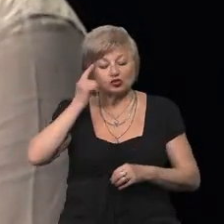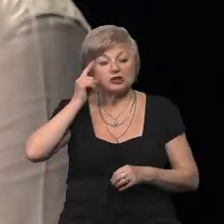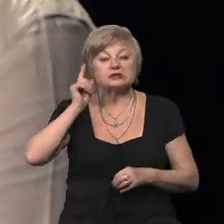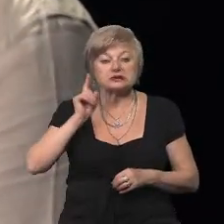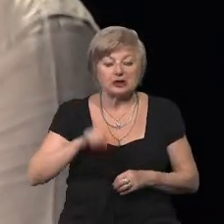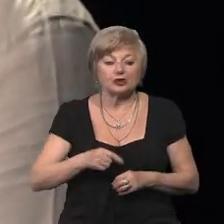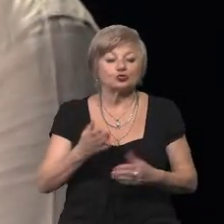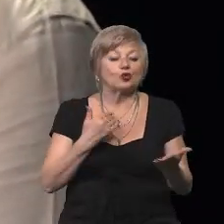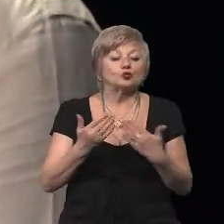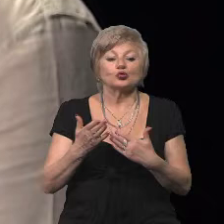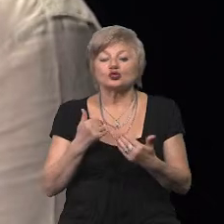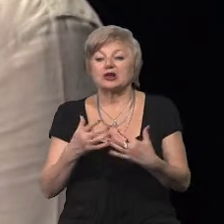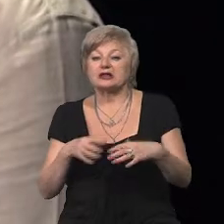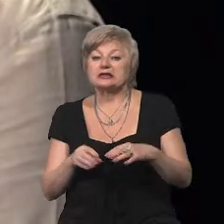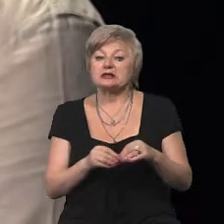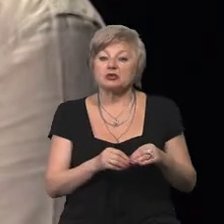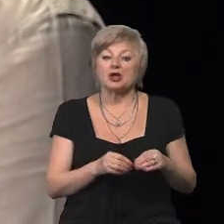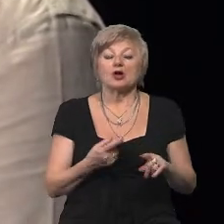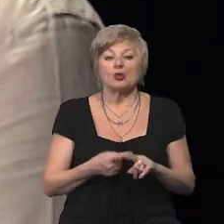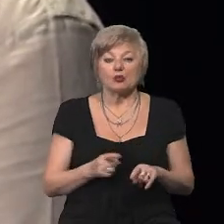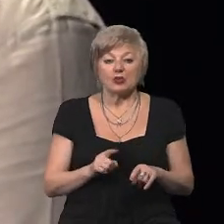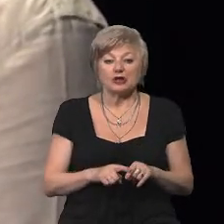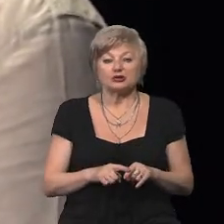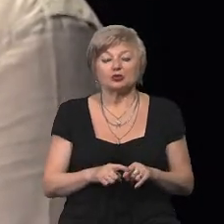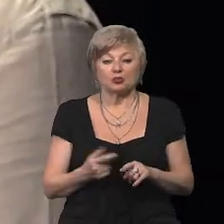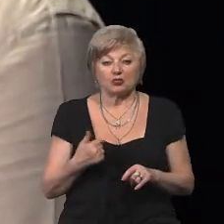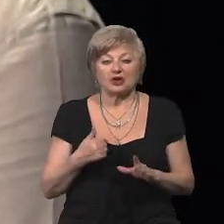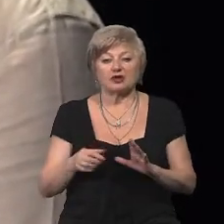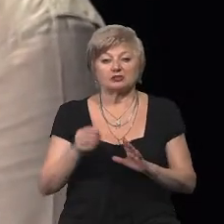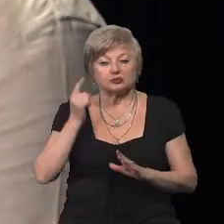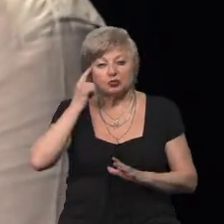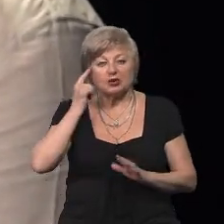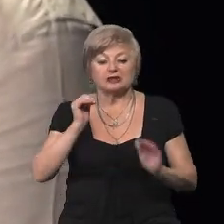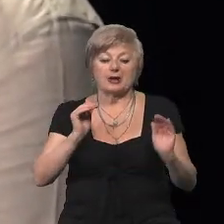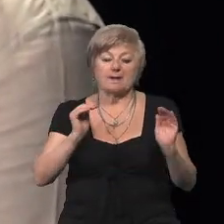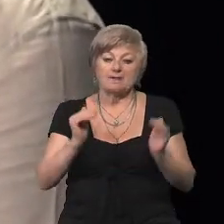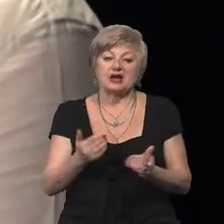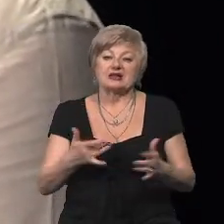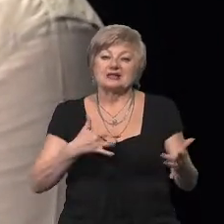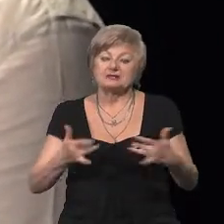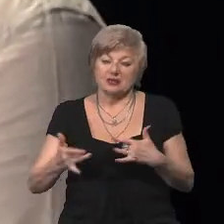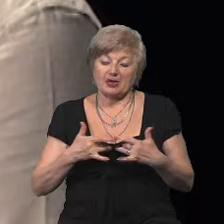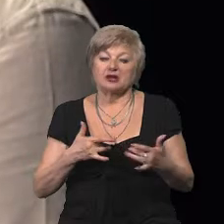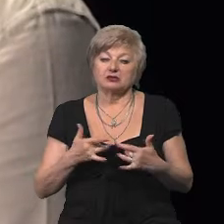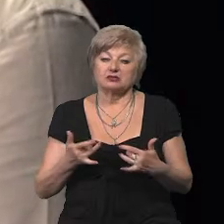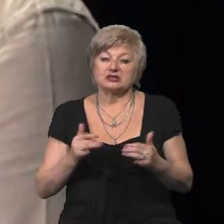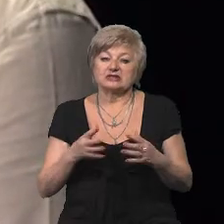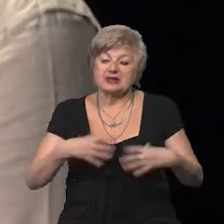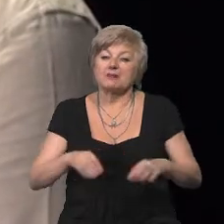молодые люди. Поэтому в основном вот, аудитория, ну, вот, маленькие семейные, там, постарше, да, там,